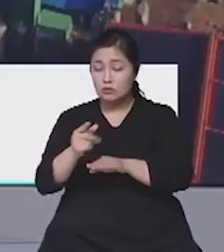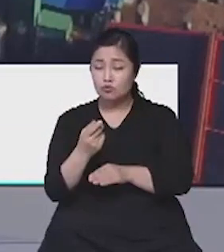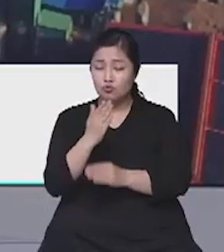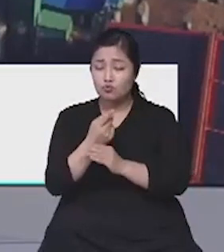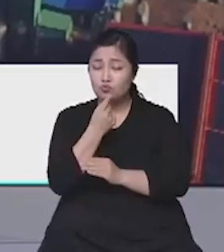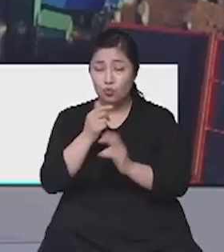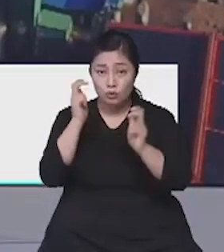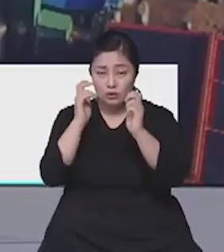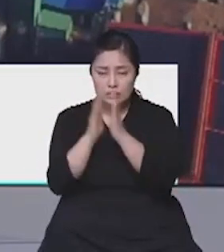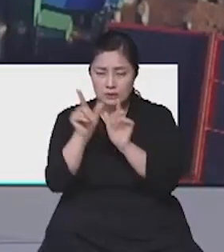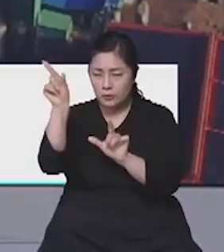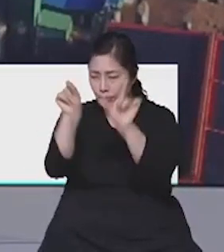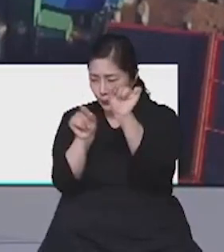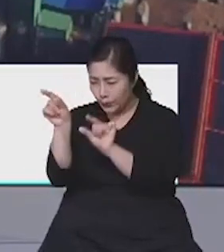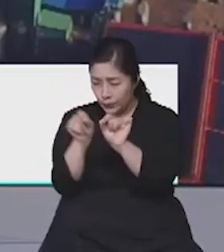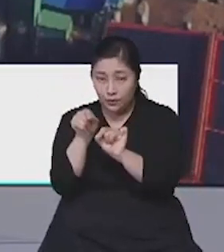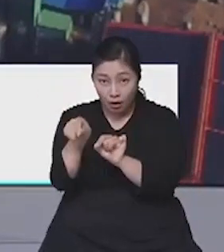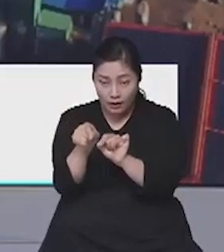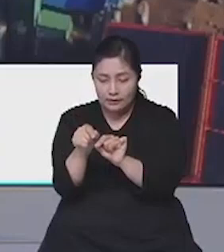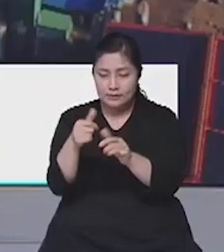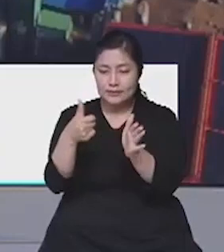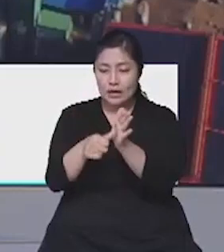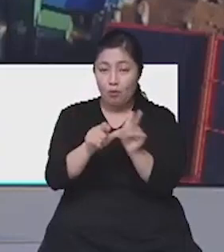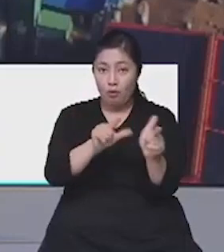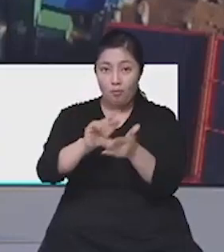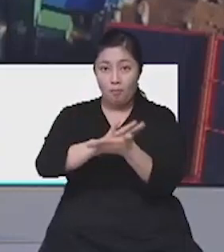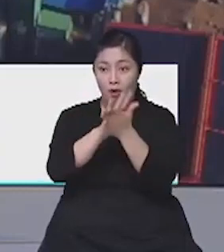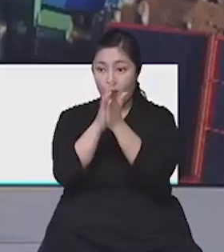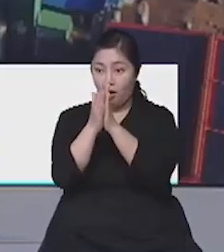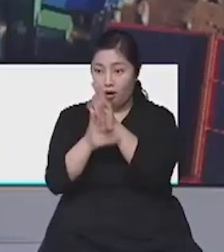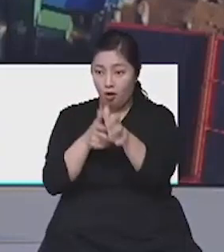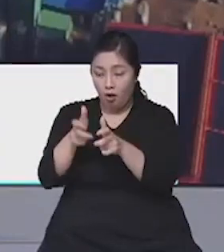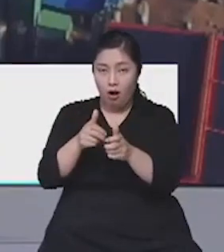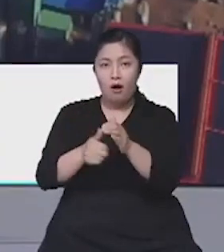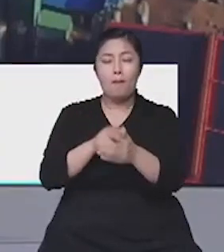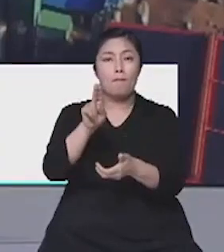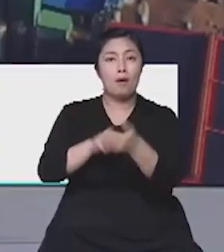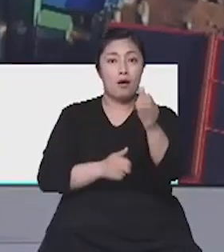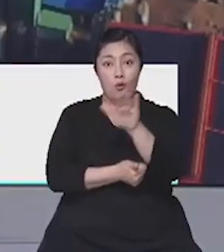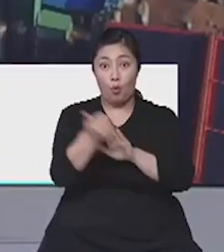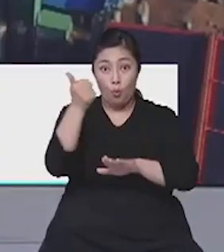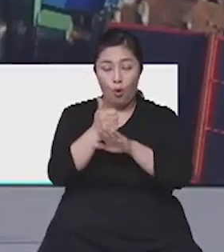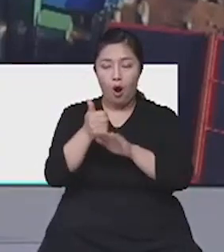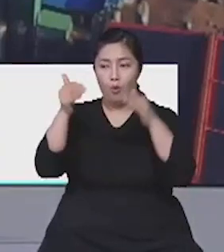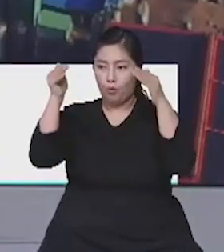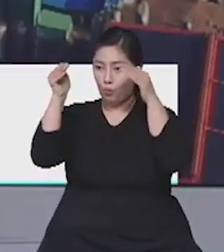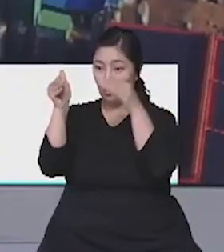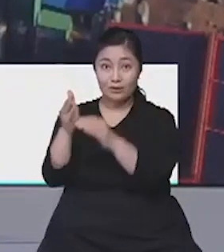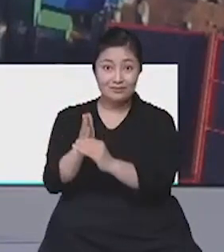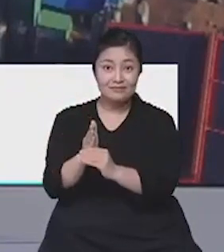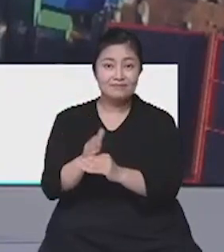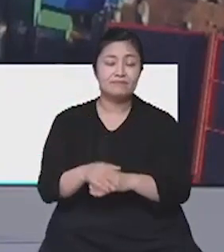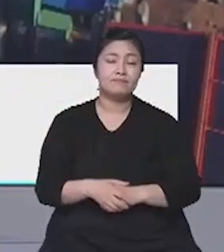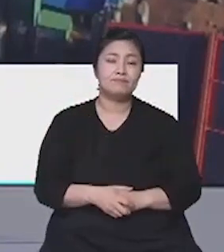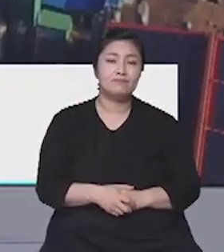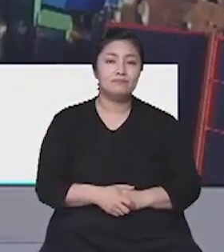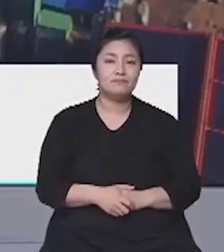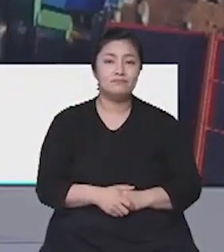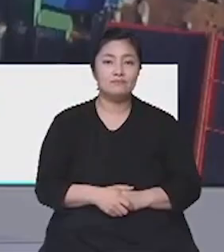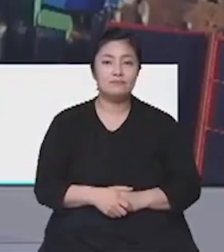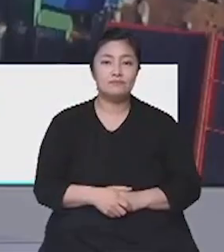이산화탄소를 직접 포집해 자원화하는 신기술을 상용화하는데 성공해 주목받고 있습니다 이상환 기자의